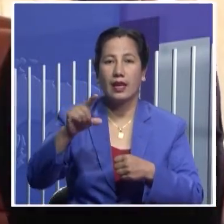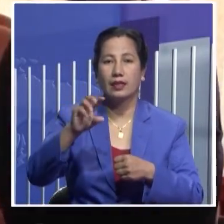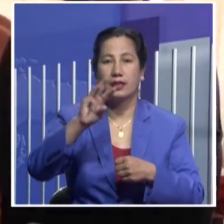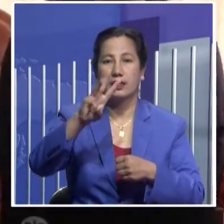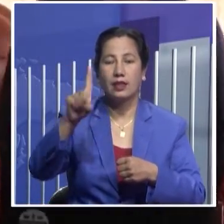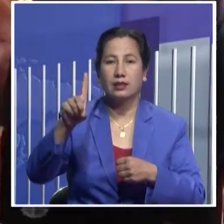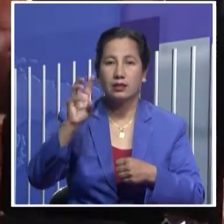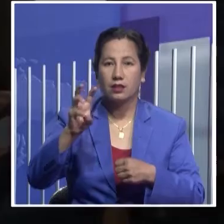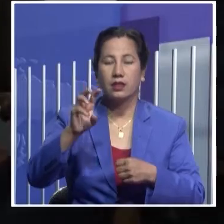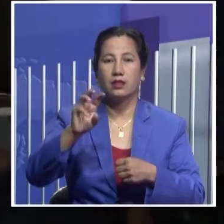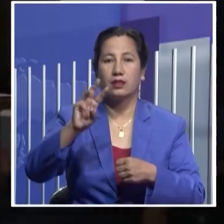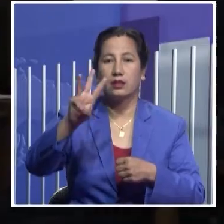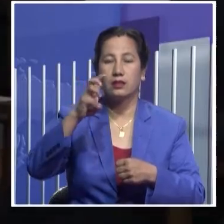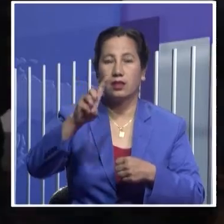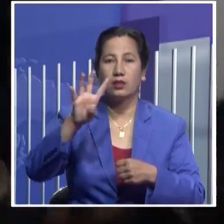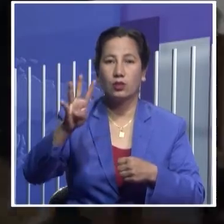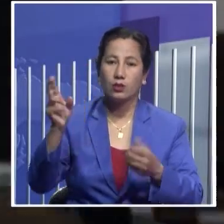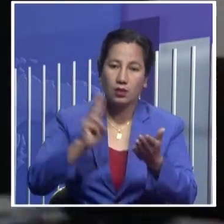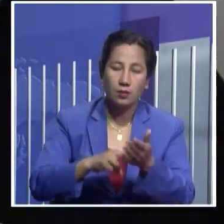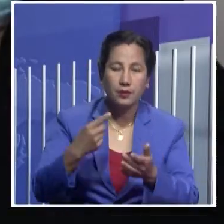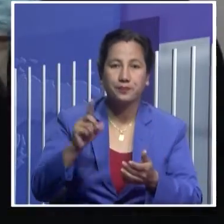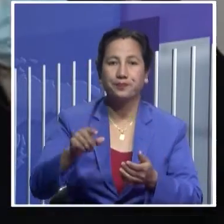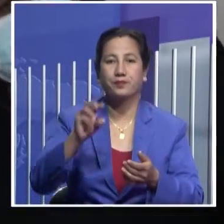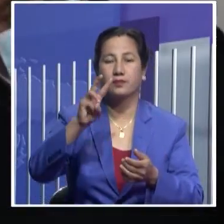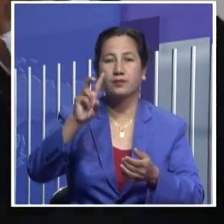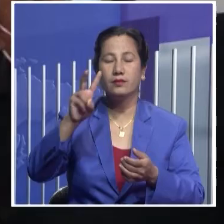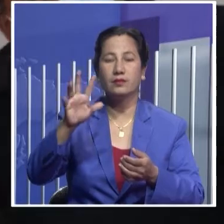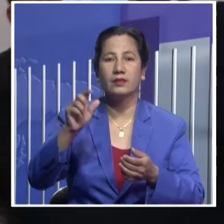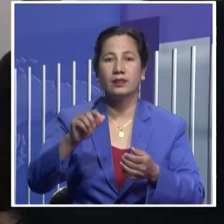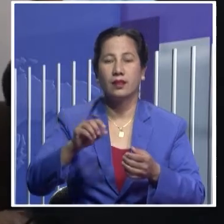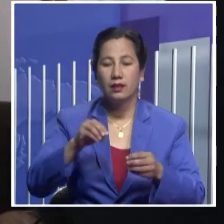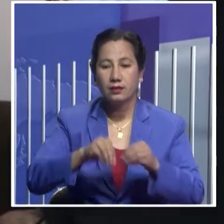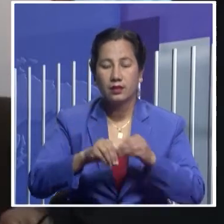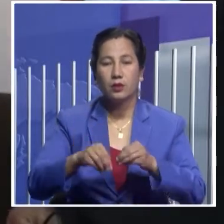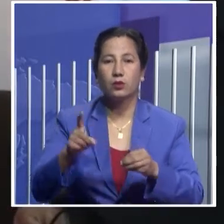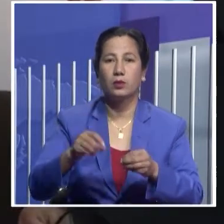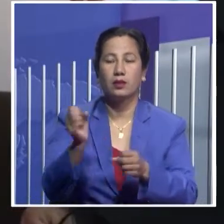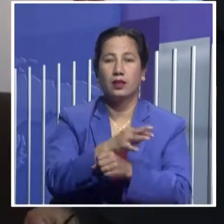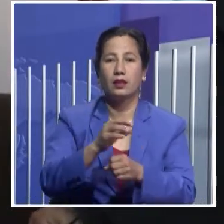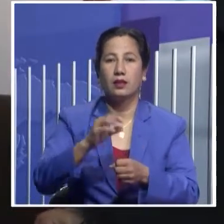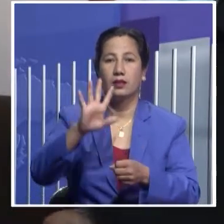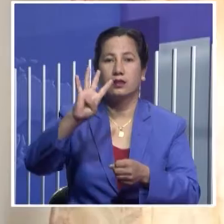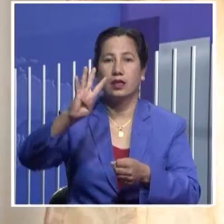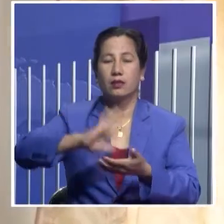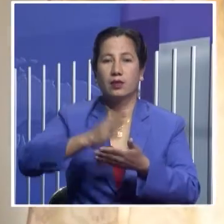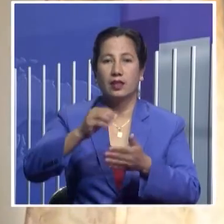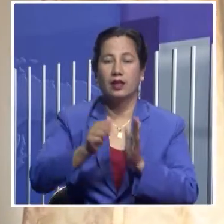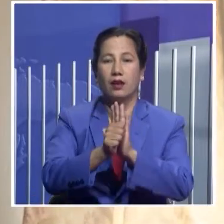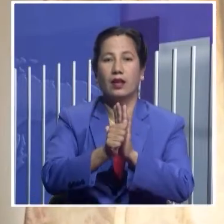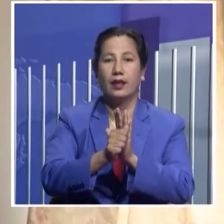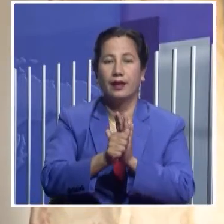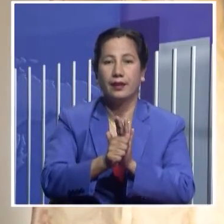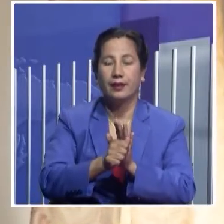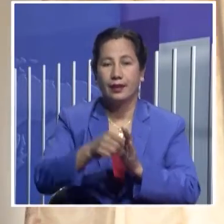431,314 मतदाता थपिएका छन्। 2074 प्रदेश र प्रतिनिधि सभाको निर्वाचन हुनुभन्दा 4 महिना अगाडि